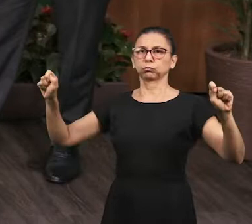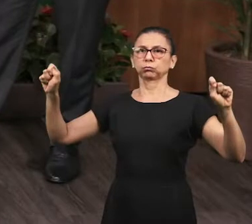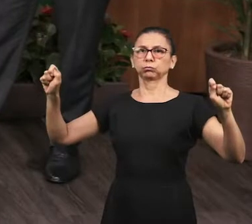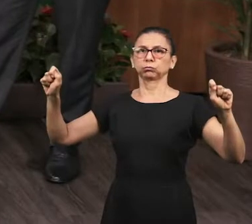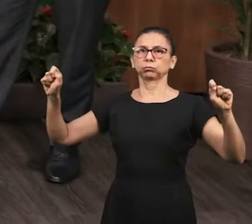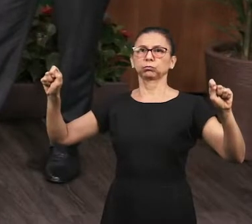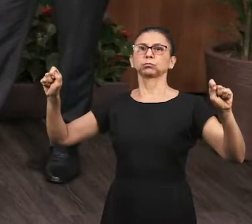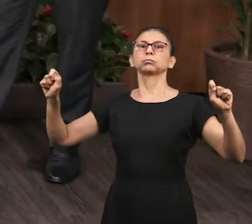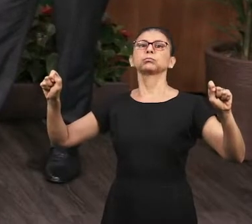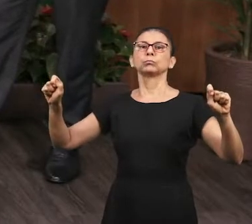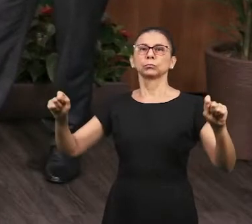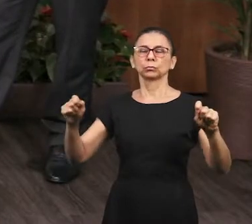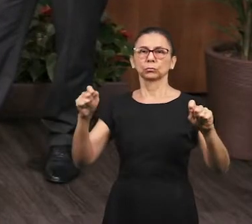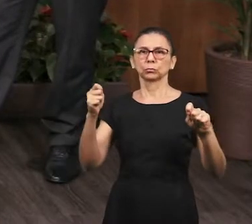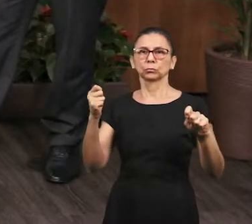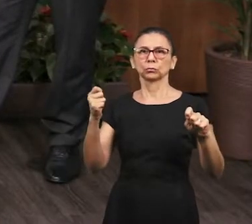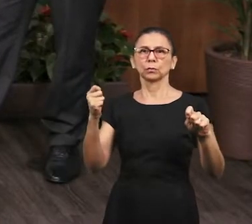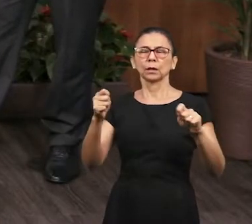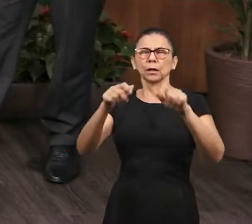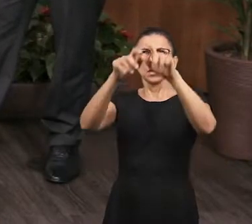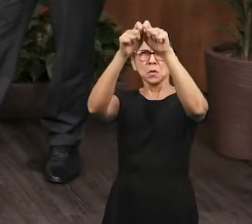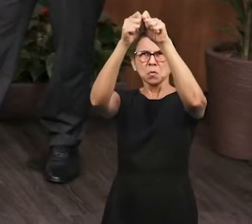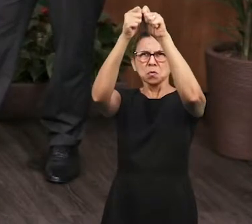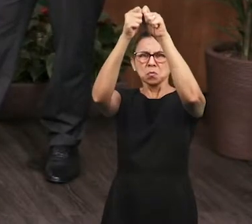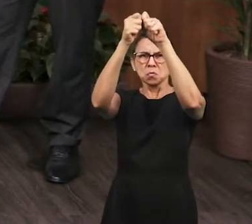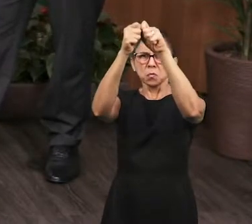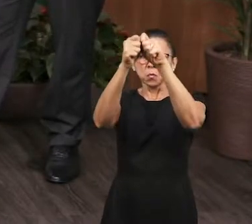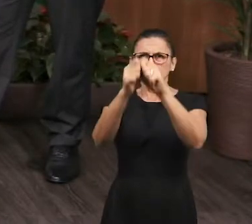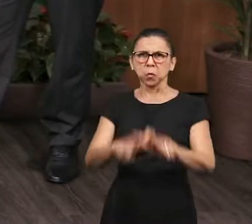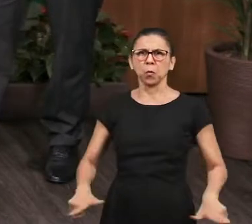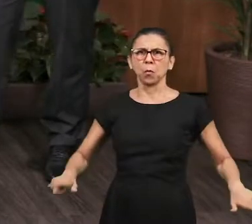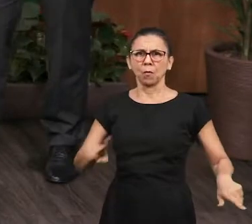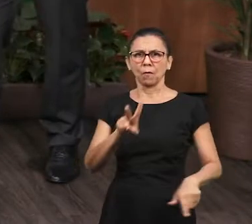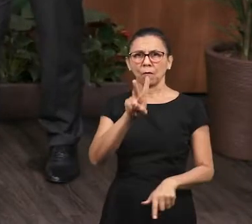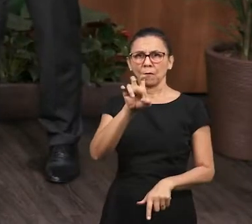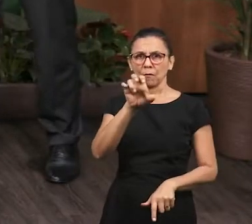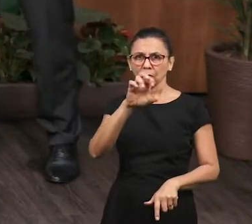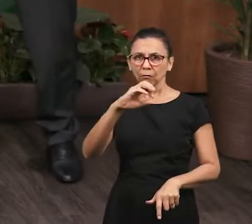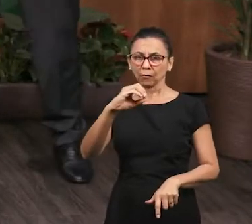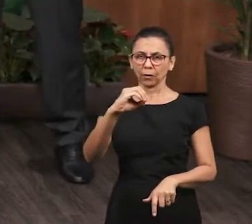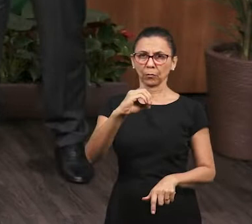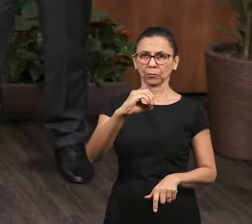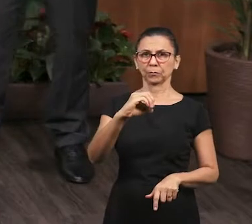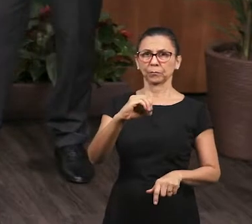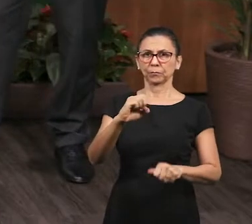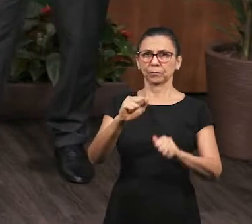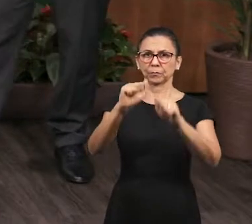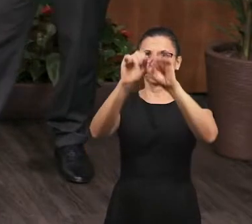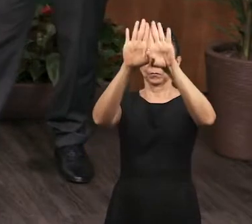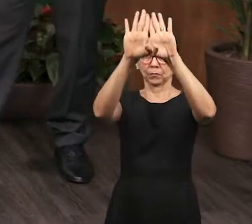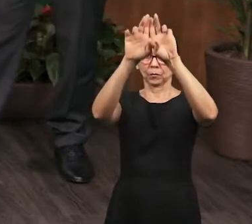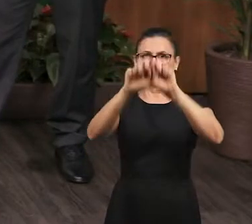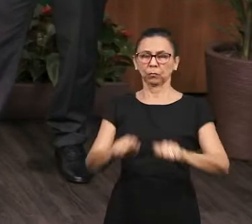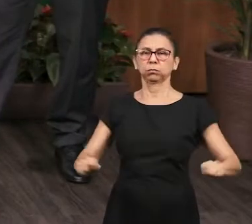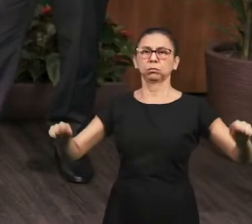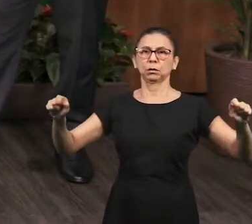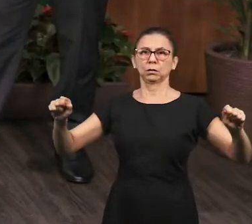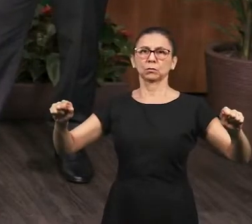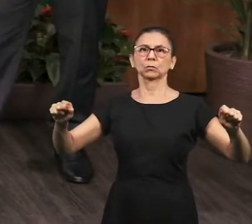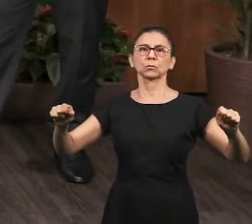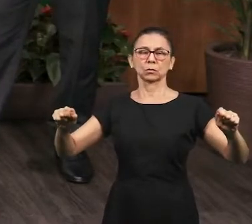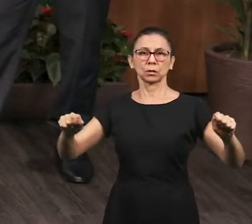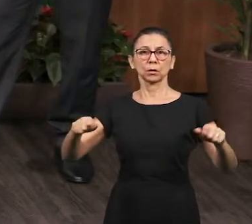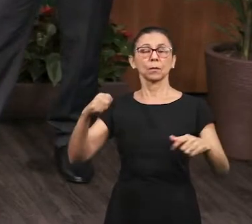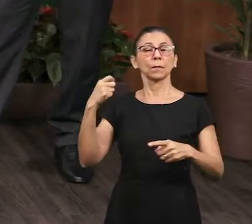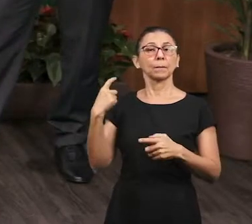был распят, завеса в этом храме разорвалась сверху донизу. Почему?